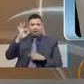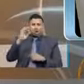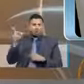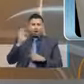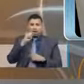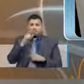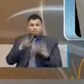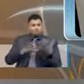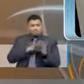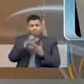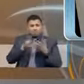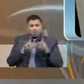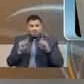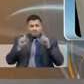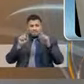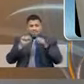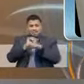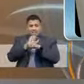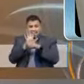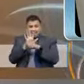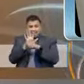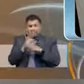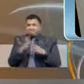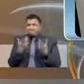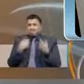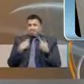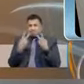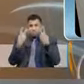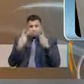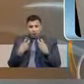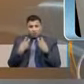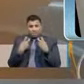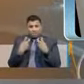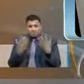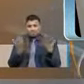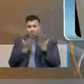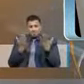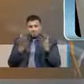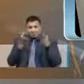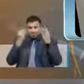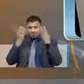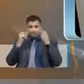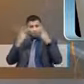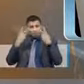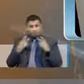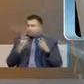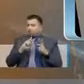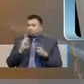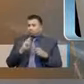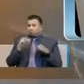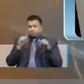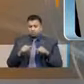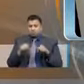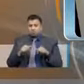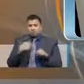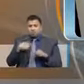أصرت على أن التعليم لا يقف ولا يتوقف. واليوم نحن باقي أسبوع عن التعليم أو عن العام